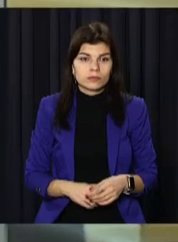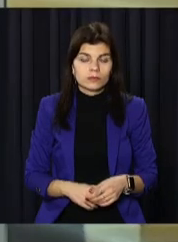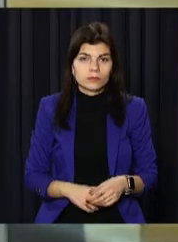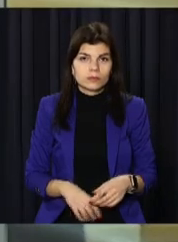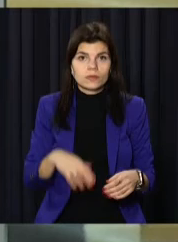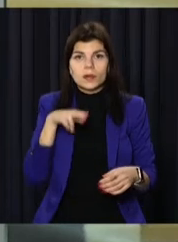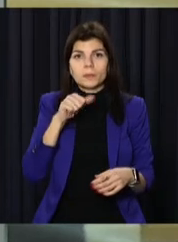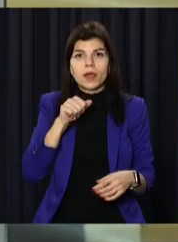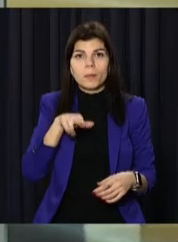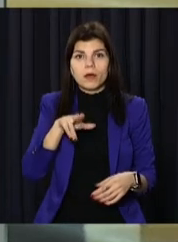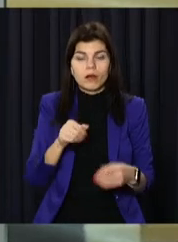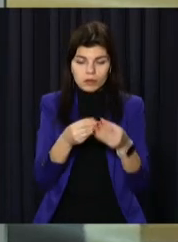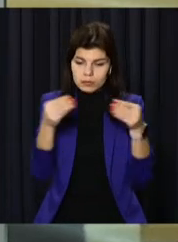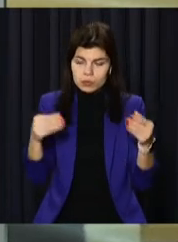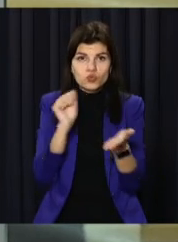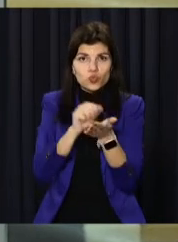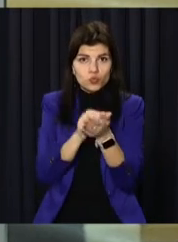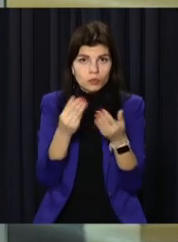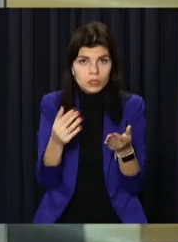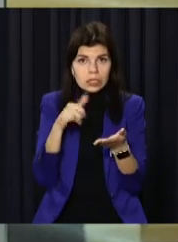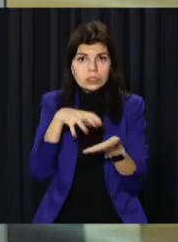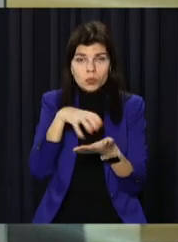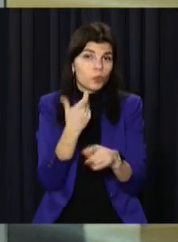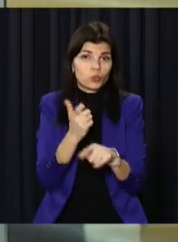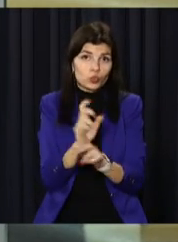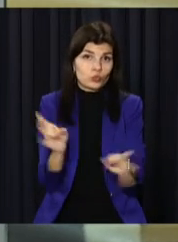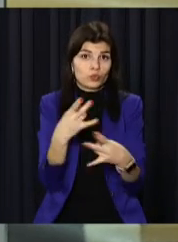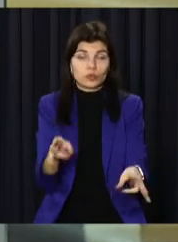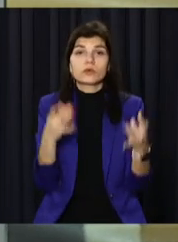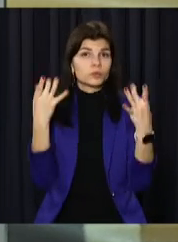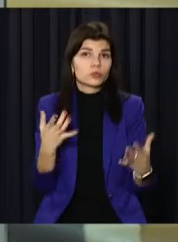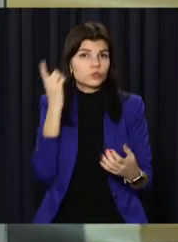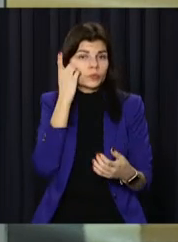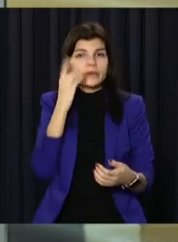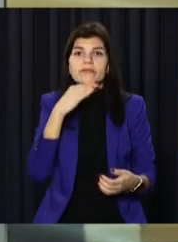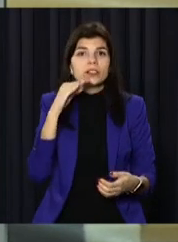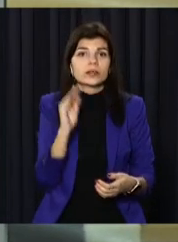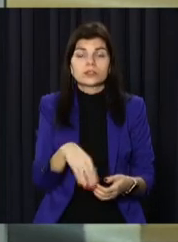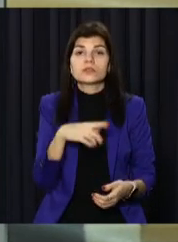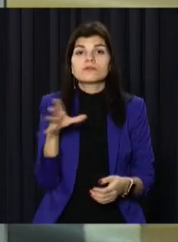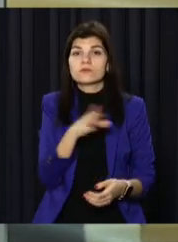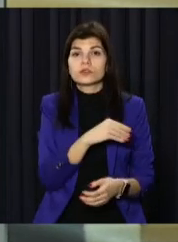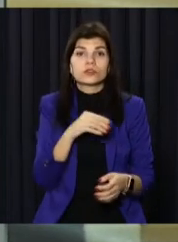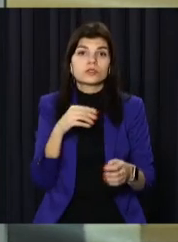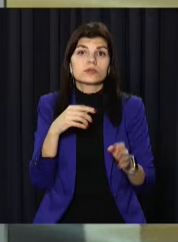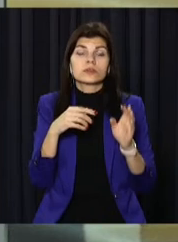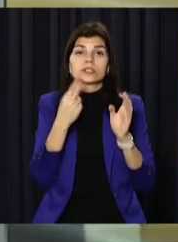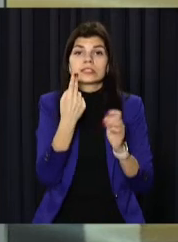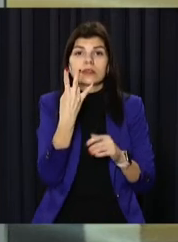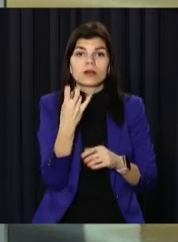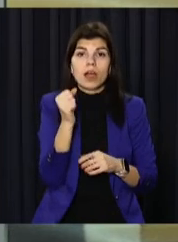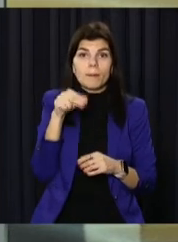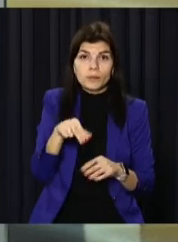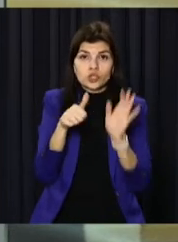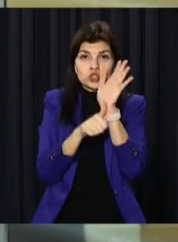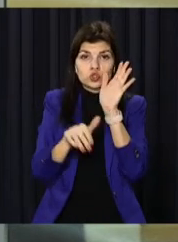Папка з документами та ксерокопіями більше не потрібна, достатньо смартфона. Усі 64 ЦНАПи